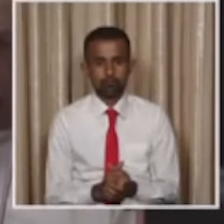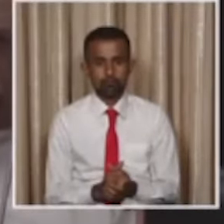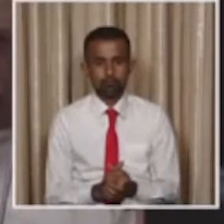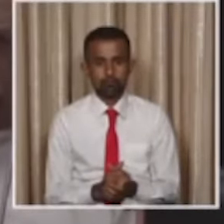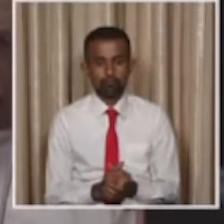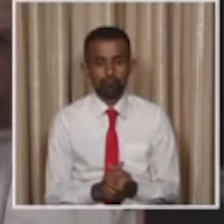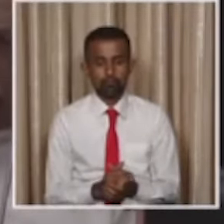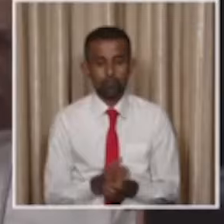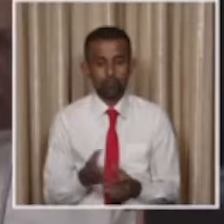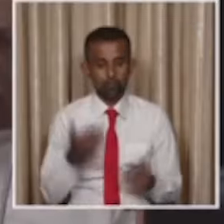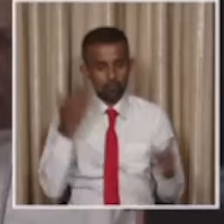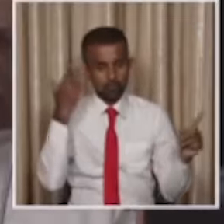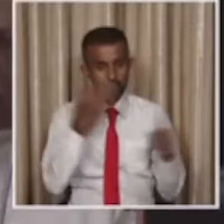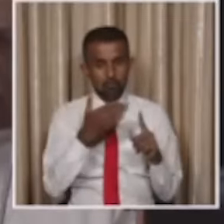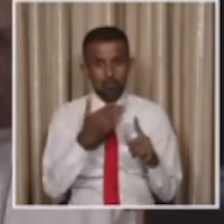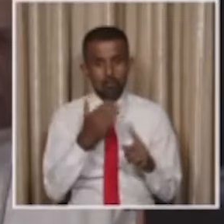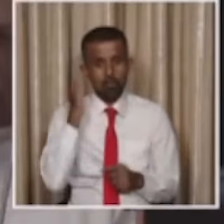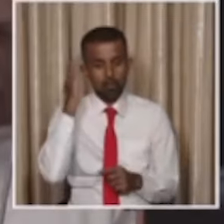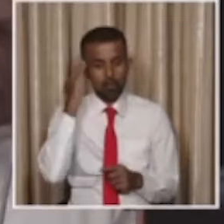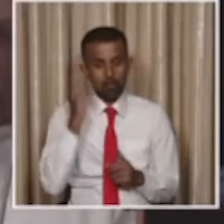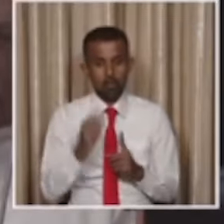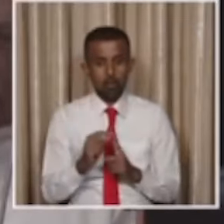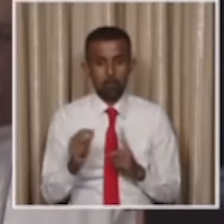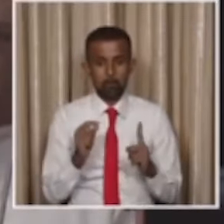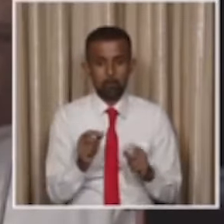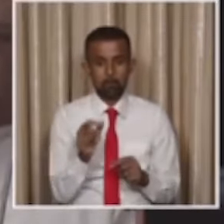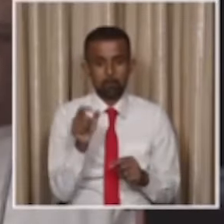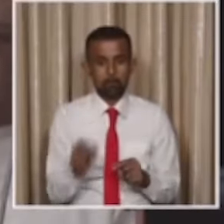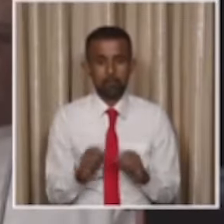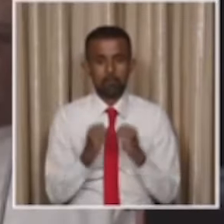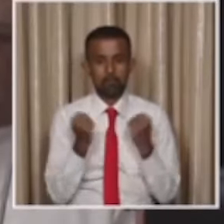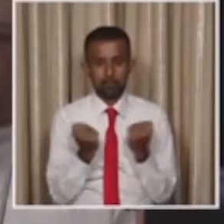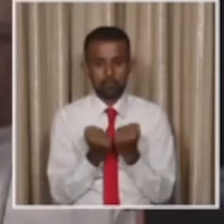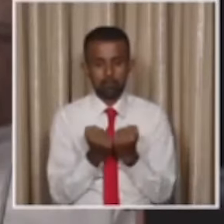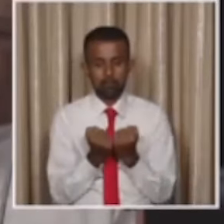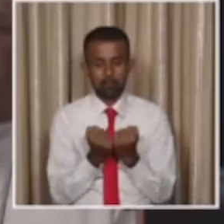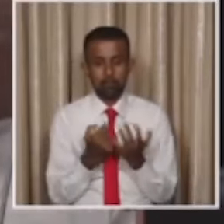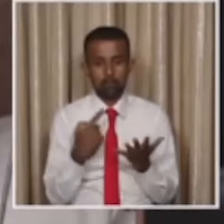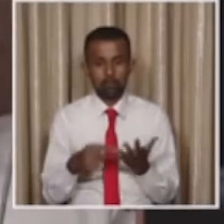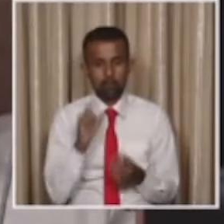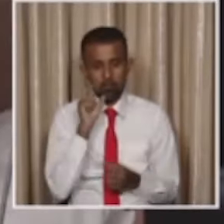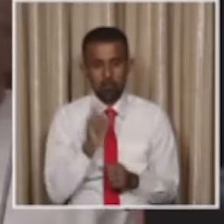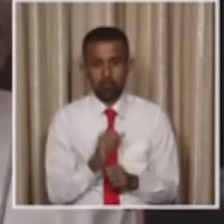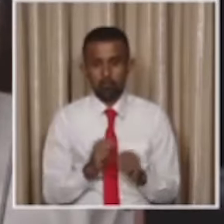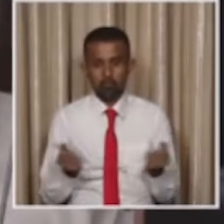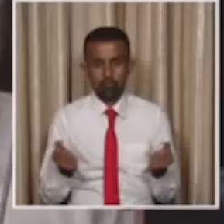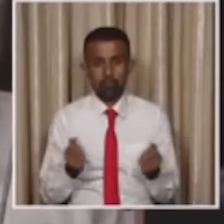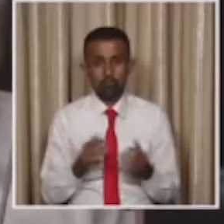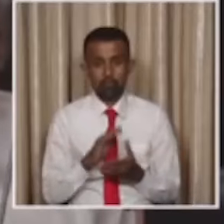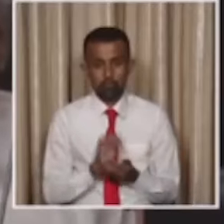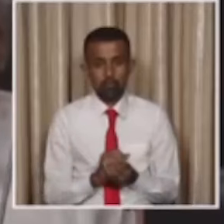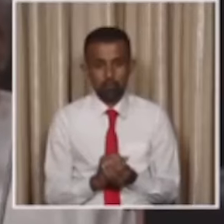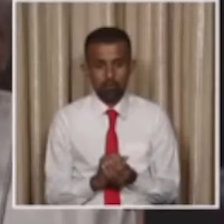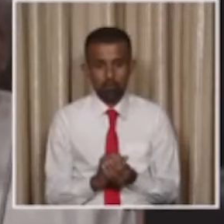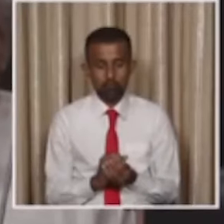final document agreed to by the Women's Caucus. So kindly speak to them. දැන් අපේ ප්‍රශ්නේ තියෙන්නේ අපි මේ ආරක්ෂා කරනකොට